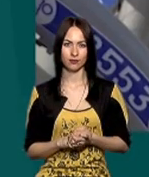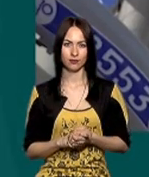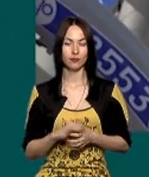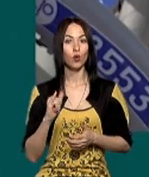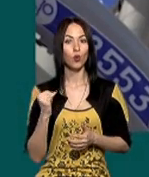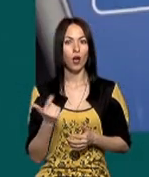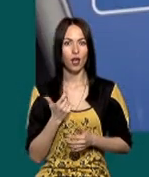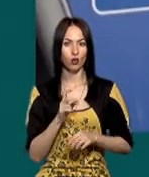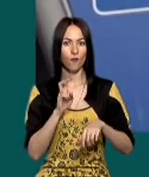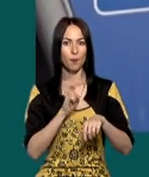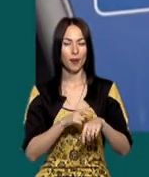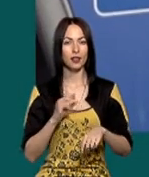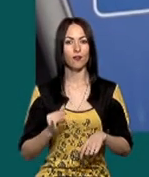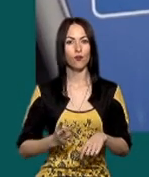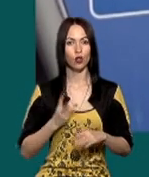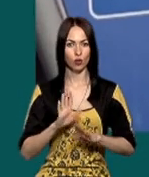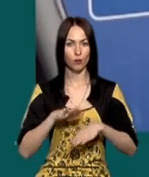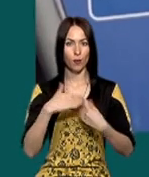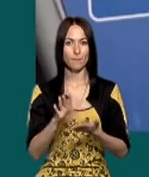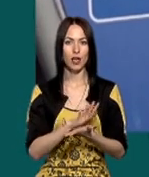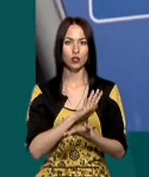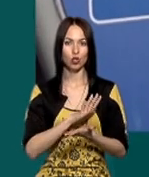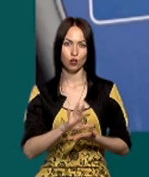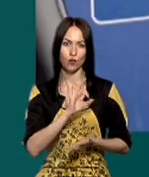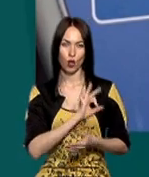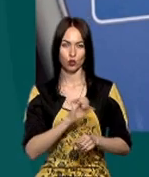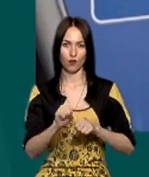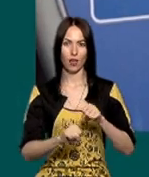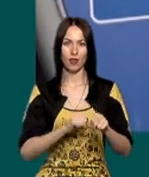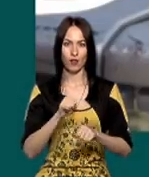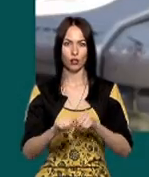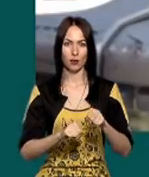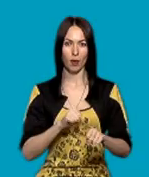У Харкові медикам та волонтерам пропонують безкоштовне користування велосипедами.